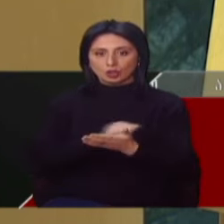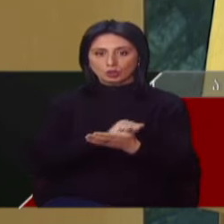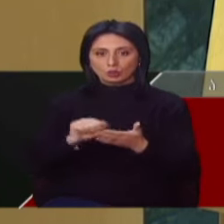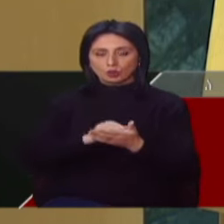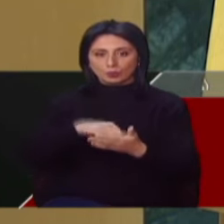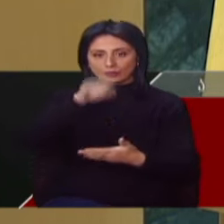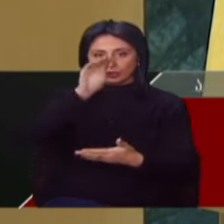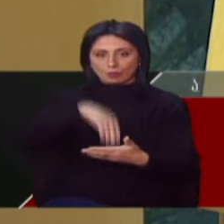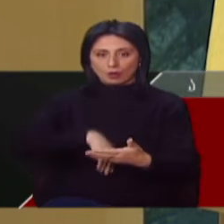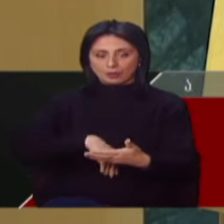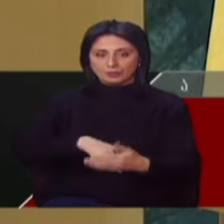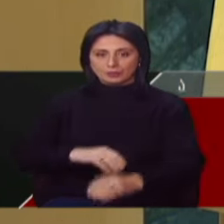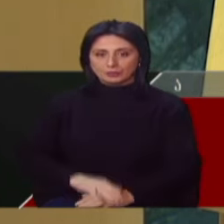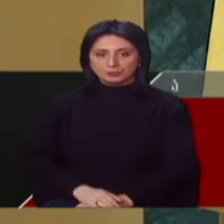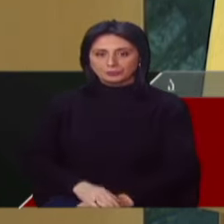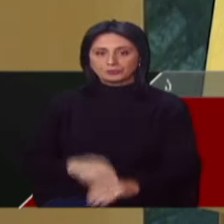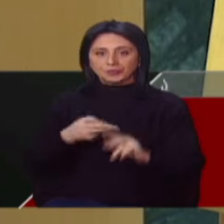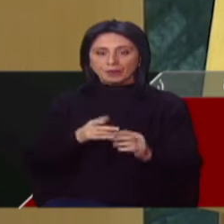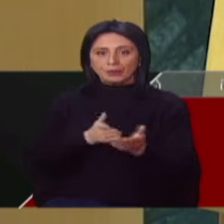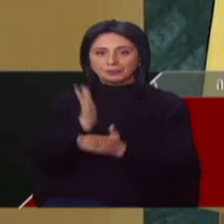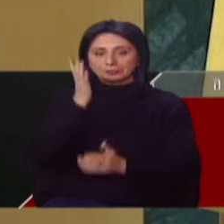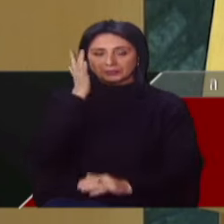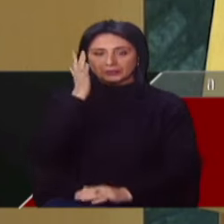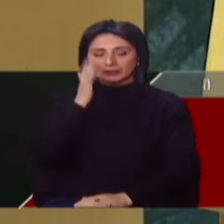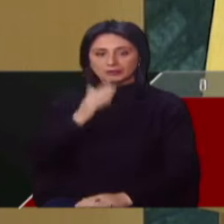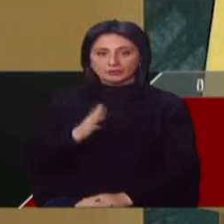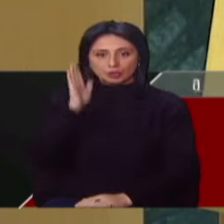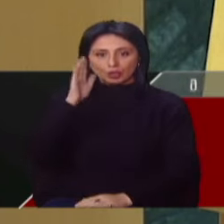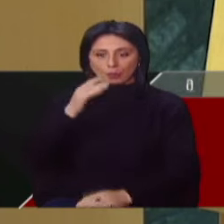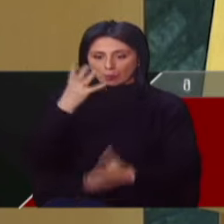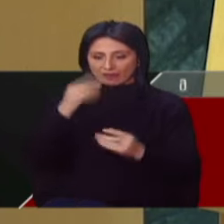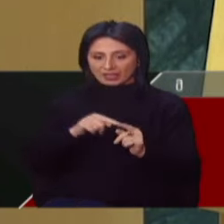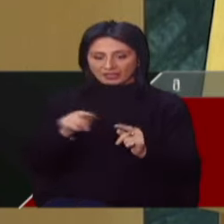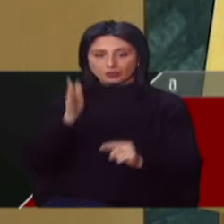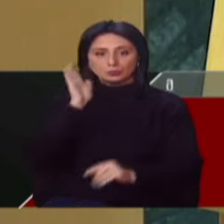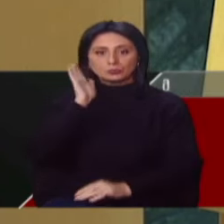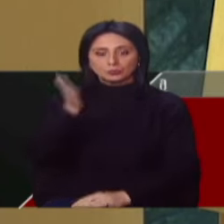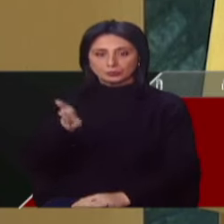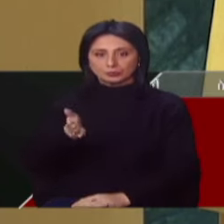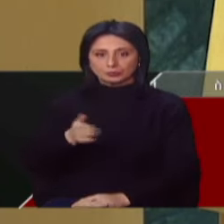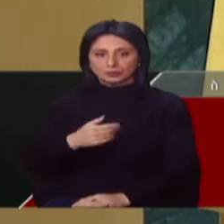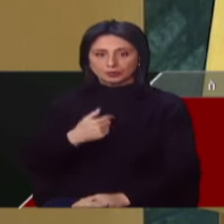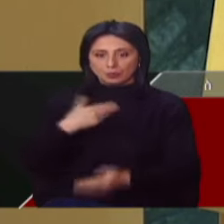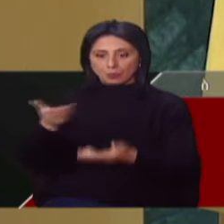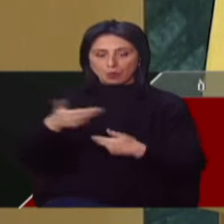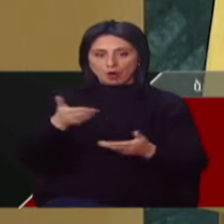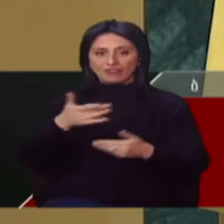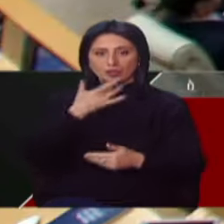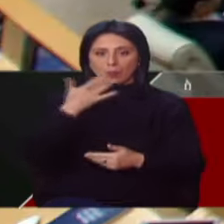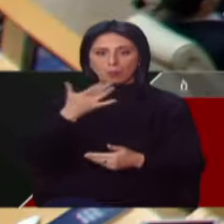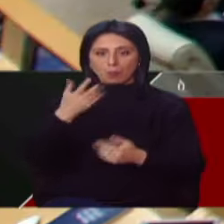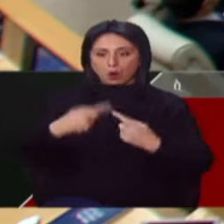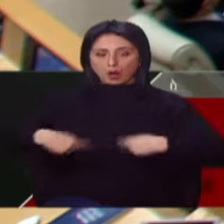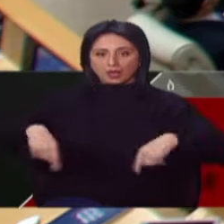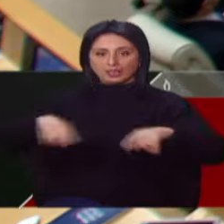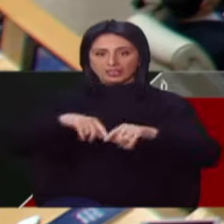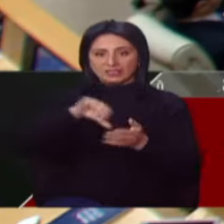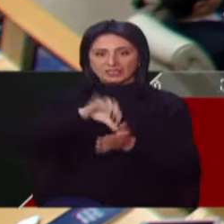documentis chamukalibebas. Amiznit, momaval dreepsi vapirep, movitvio politikuri